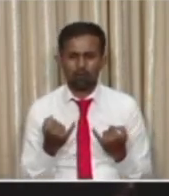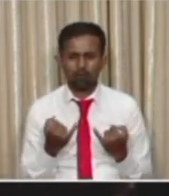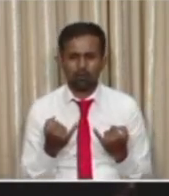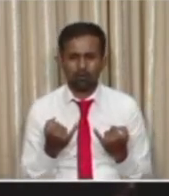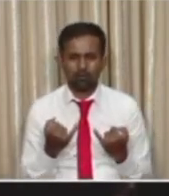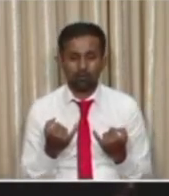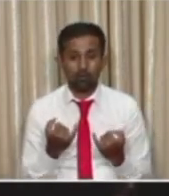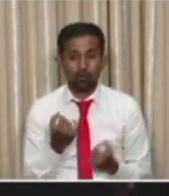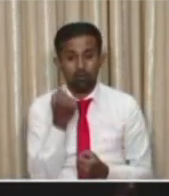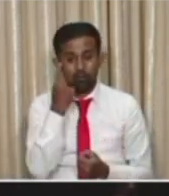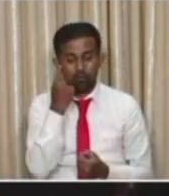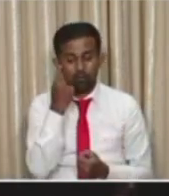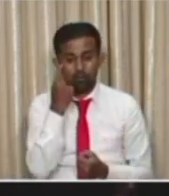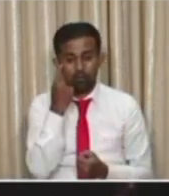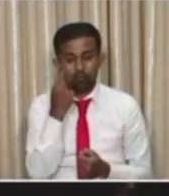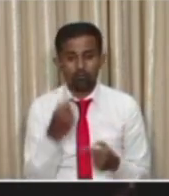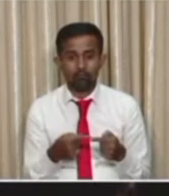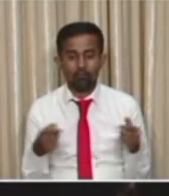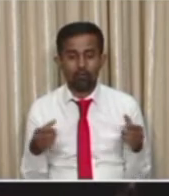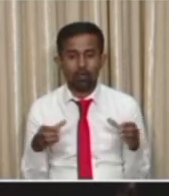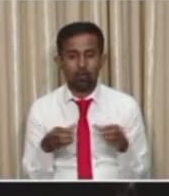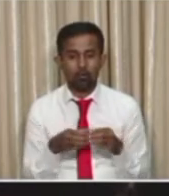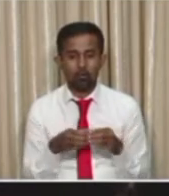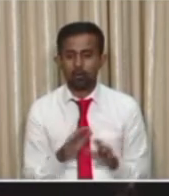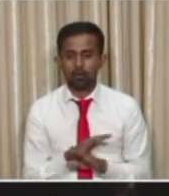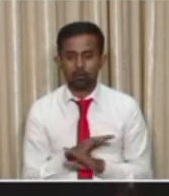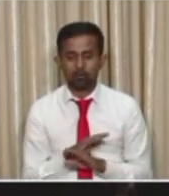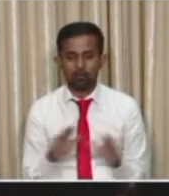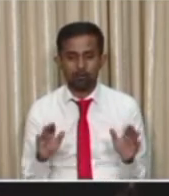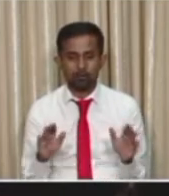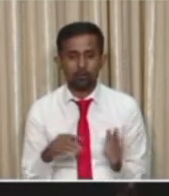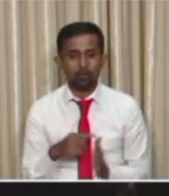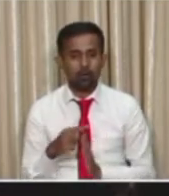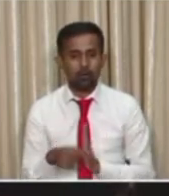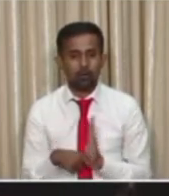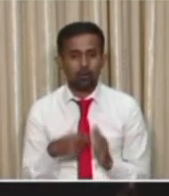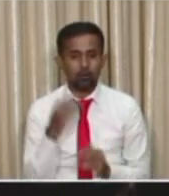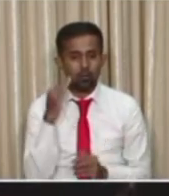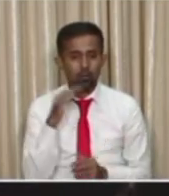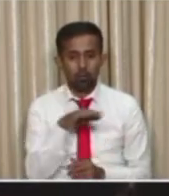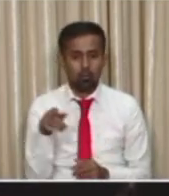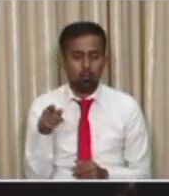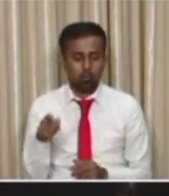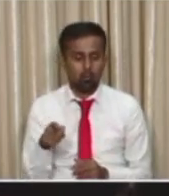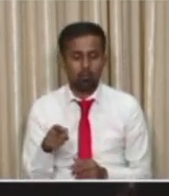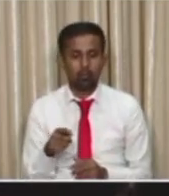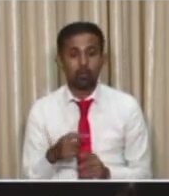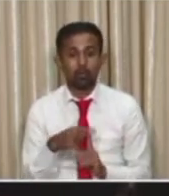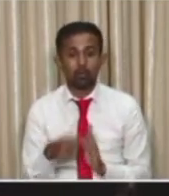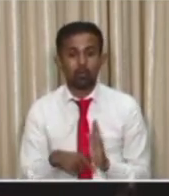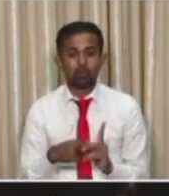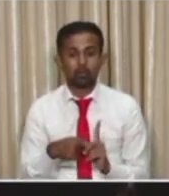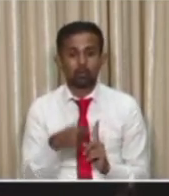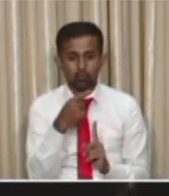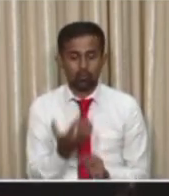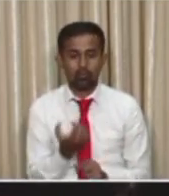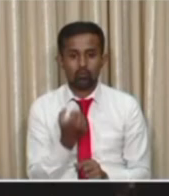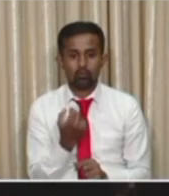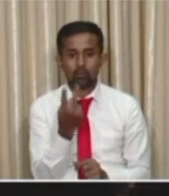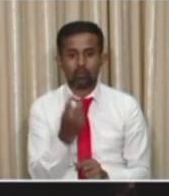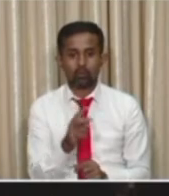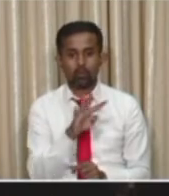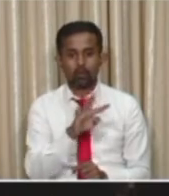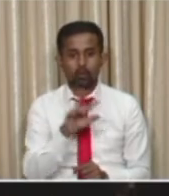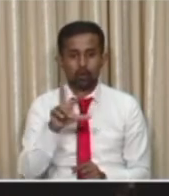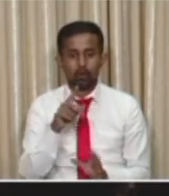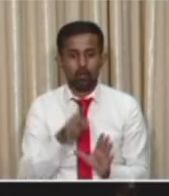பொதுமக்கள், ஜனாதிபதி அவர்கள் 2048 இந்த நாட்டை அபிவிருத்தி அடைந்த நாடாக மாற்ற வேண்டும் என்பதற்காக 4 தூண்களையும் சொல்லி அதற்கான சட்டங்களை